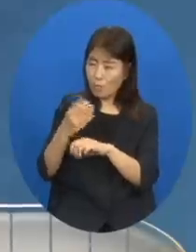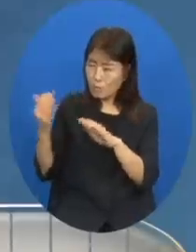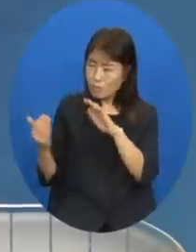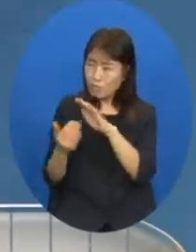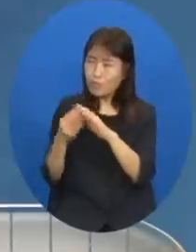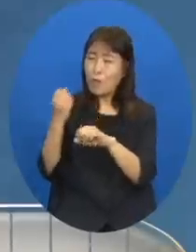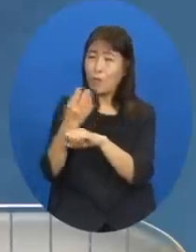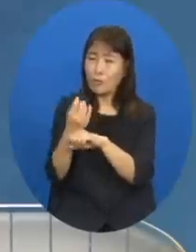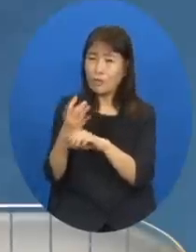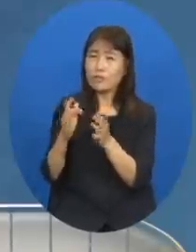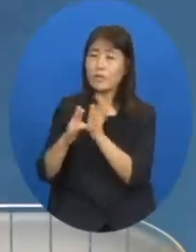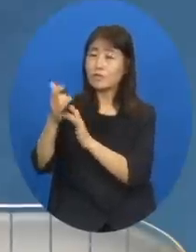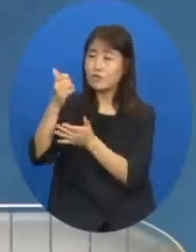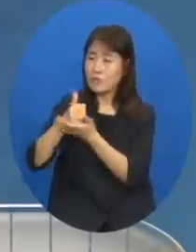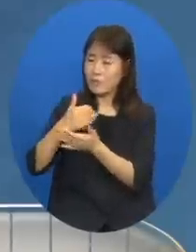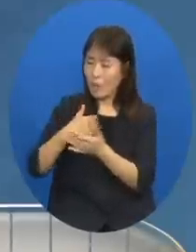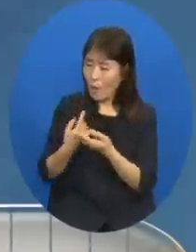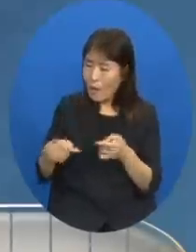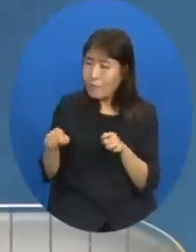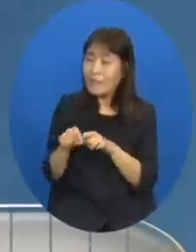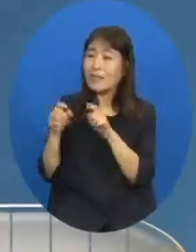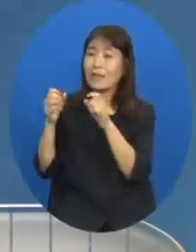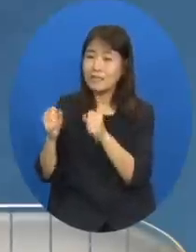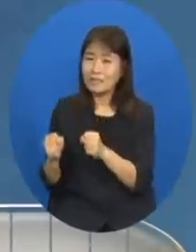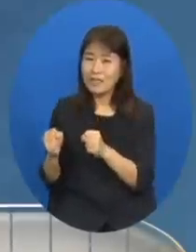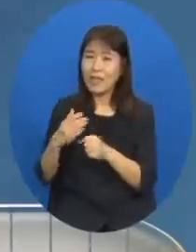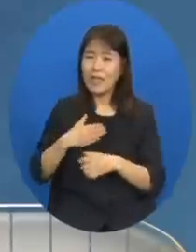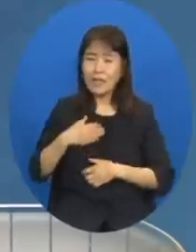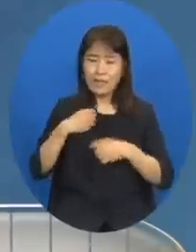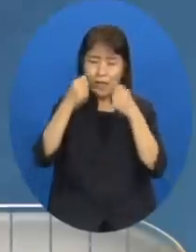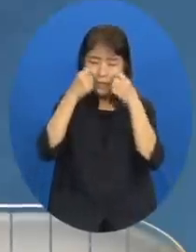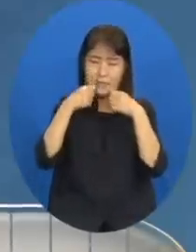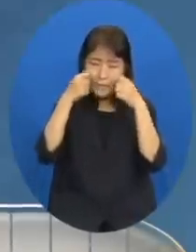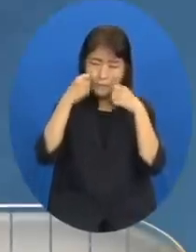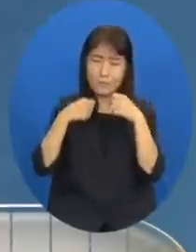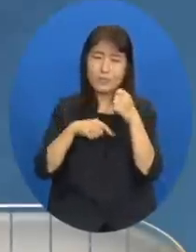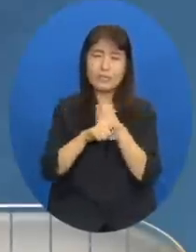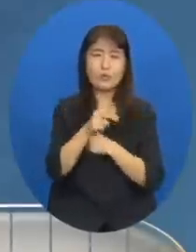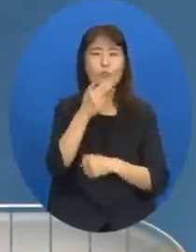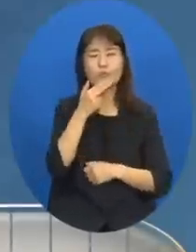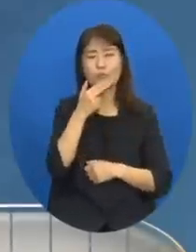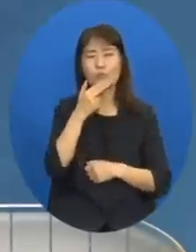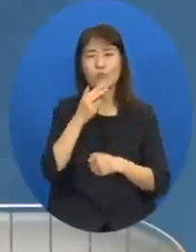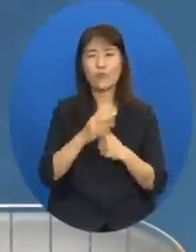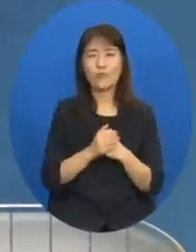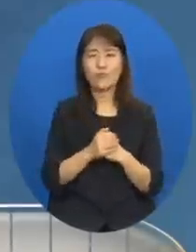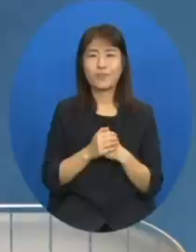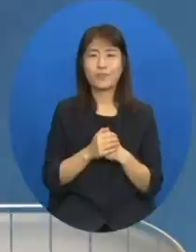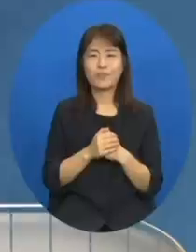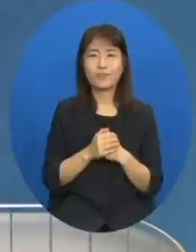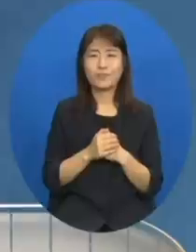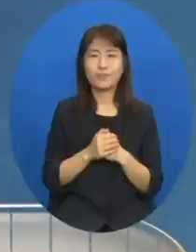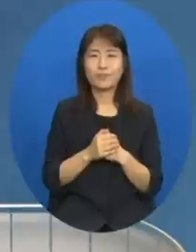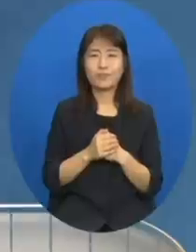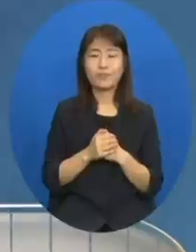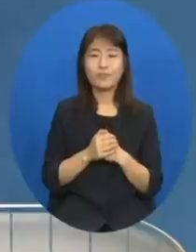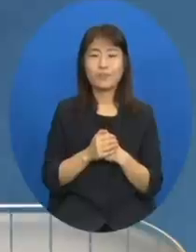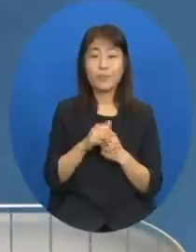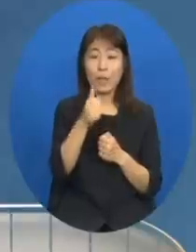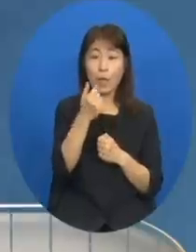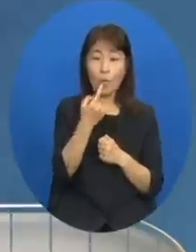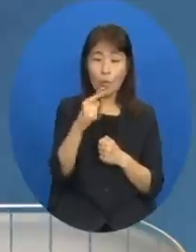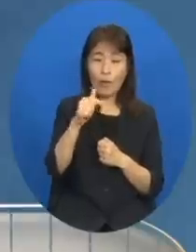내가 왜 슬퍼하고만 있어야 하겠습니다 이게 반이 그래서